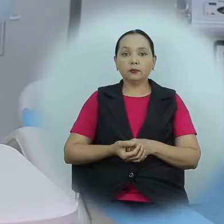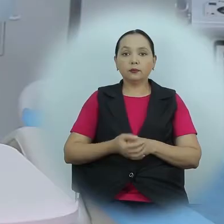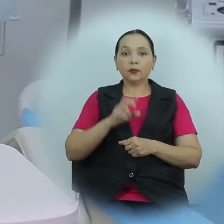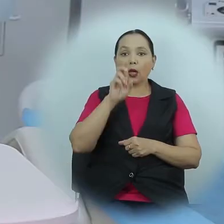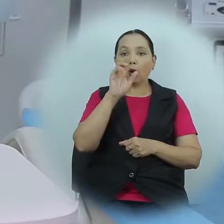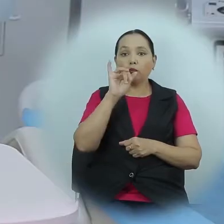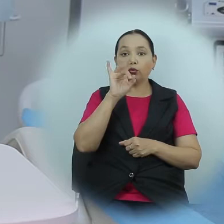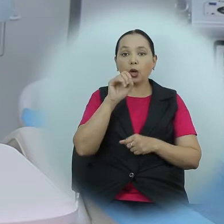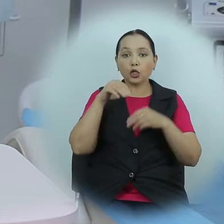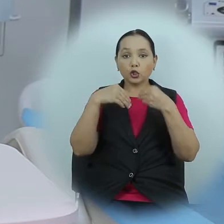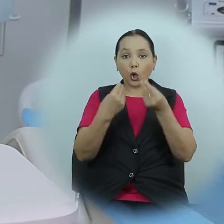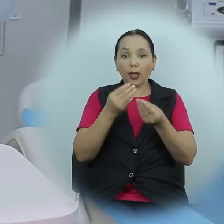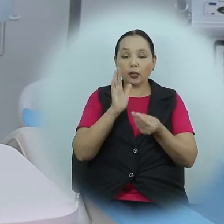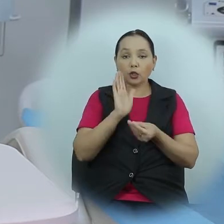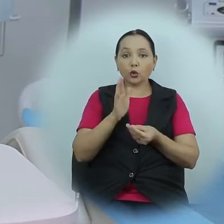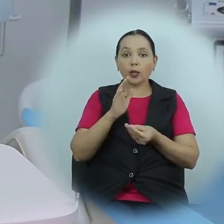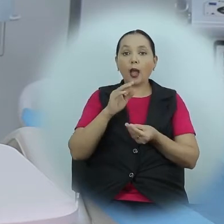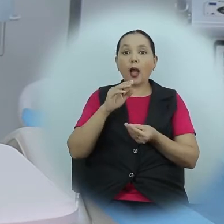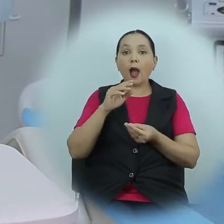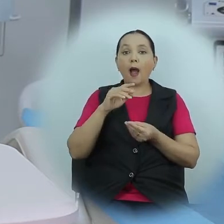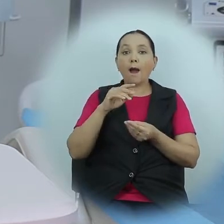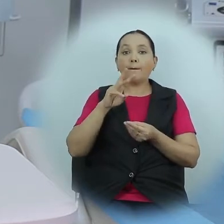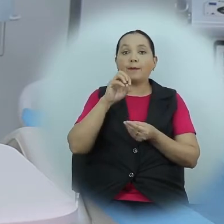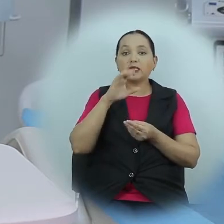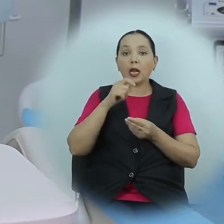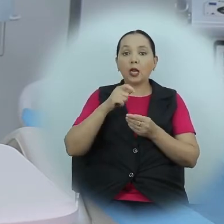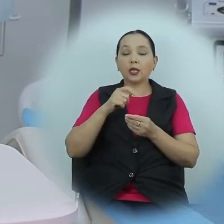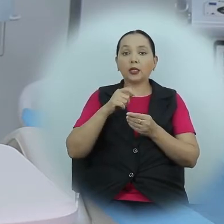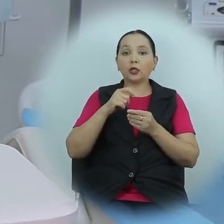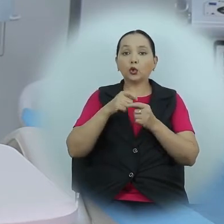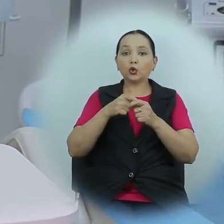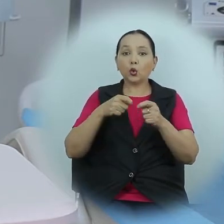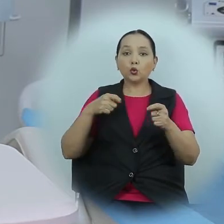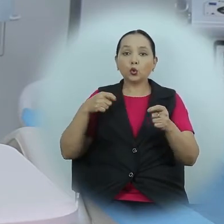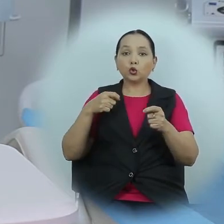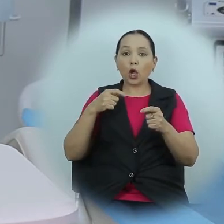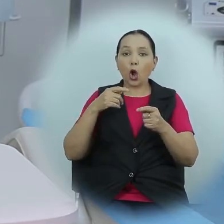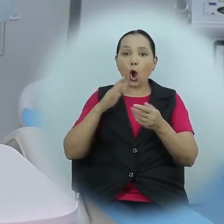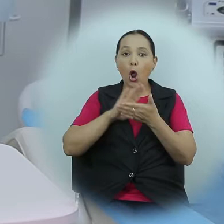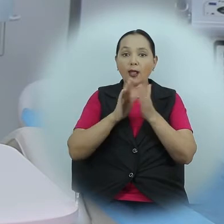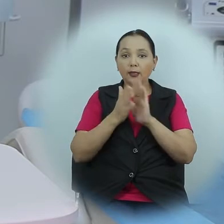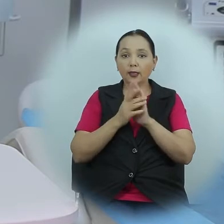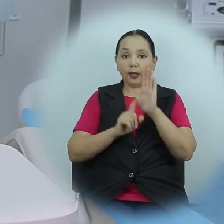Бура согенден соң масалығымыз чөзілучан холатыге кеп қолады.